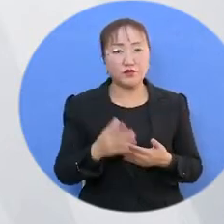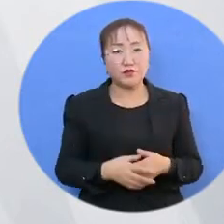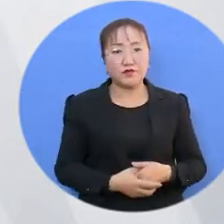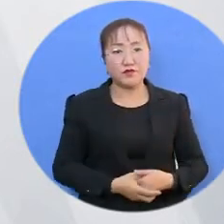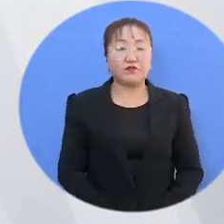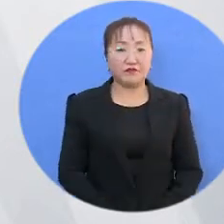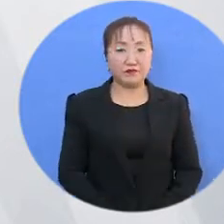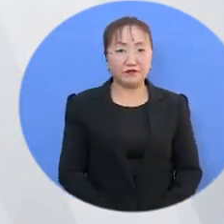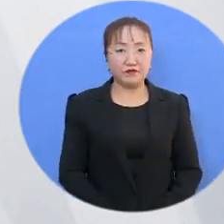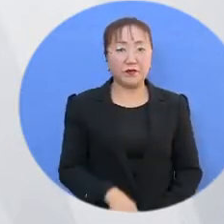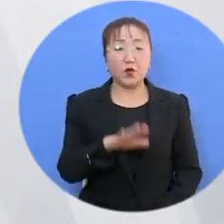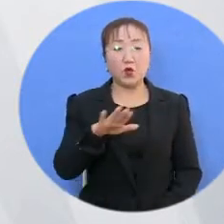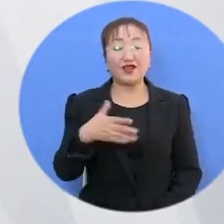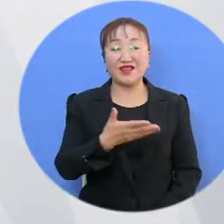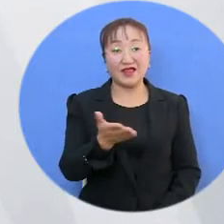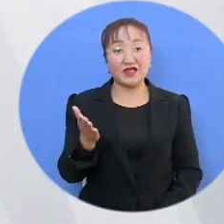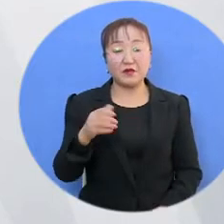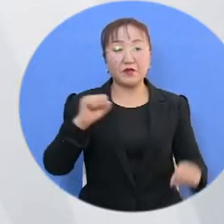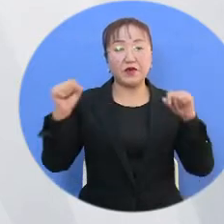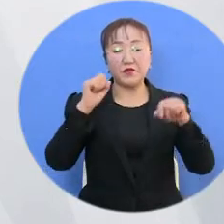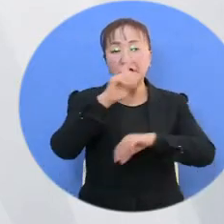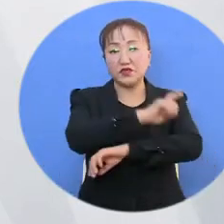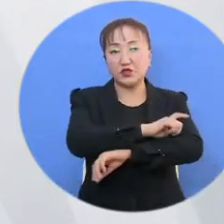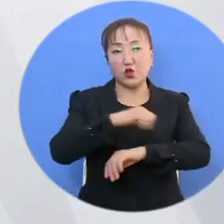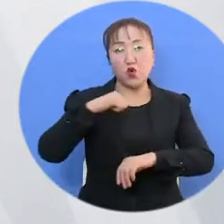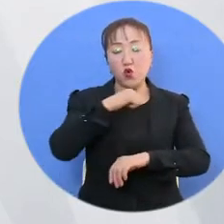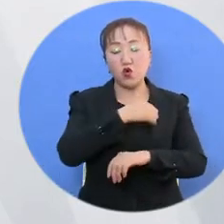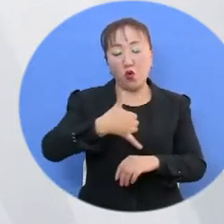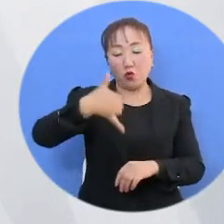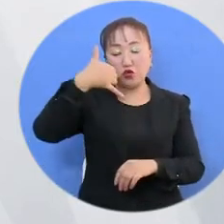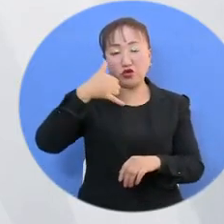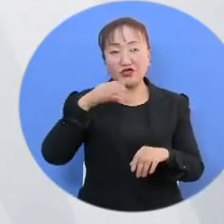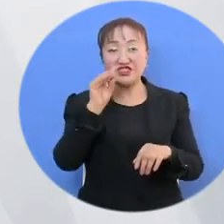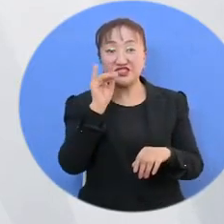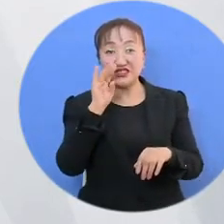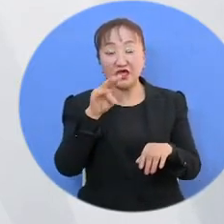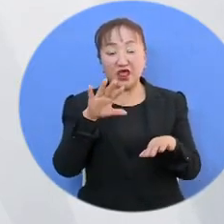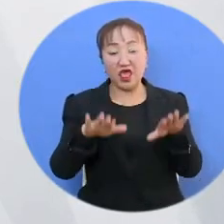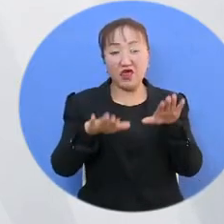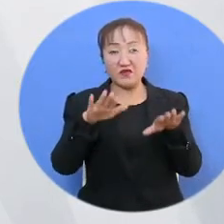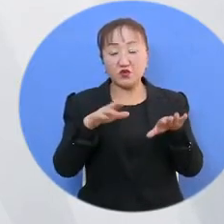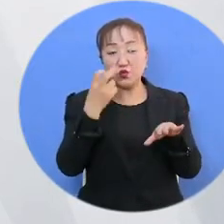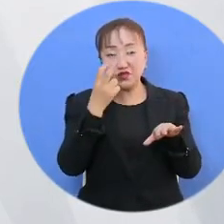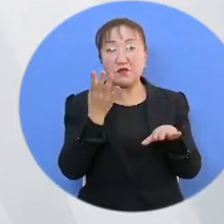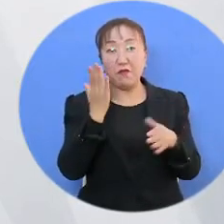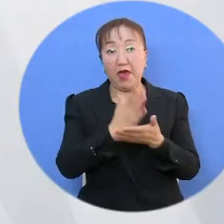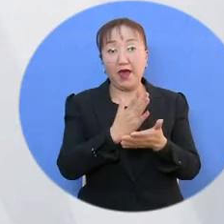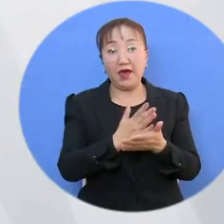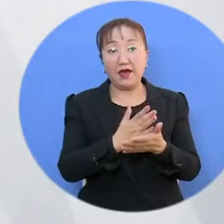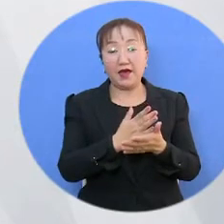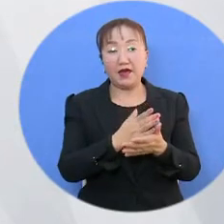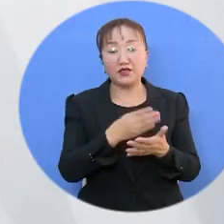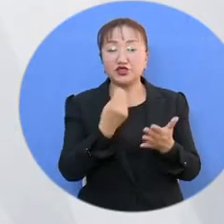үү? Хүүхдэд та нар биеийн тамирын хичээлээр өөрийн биеийн өндөр жинг хэмжиж мэдсэн байгаа. Энэ жишээн дээр багш